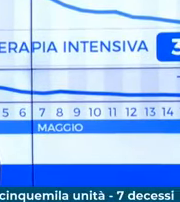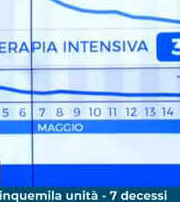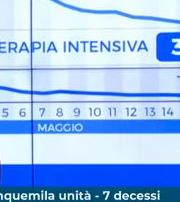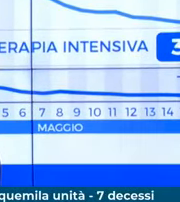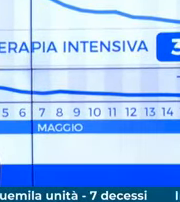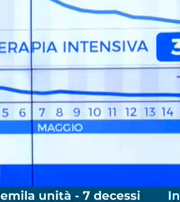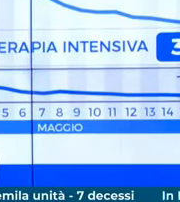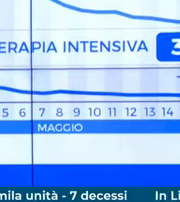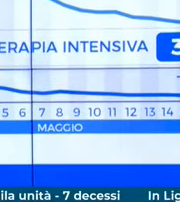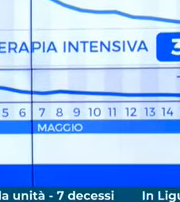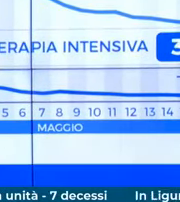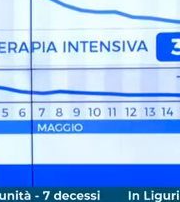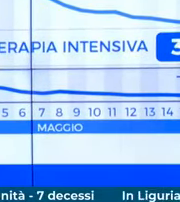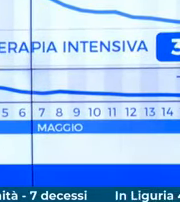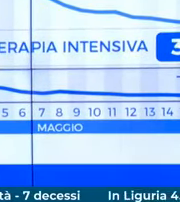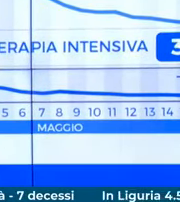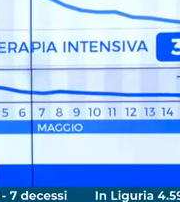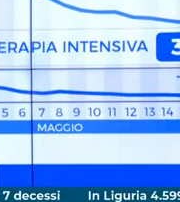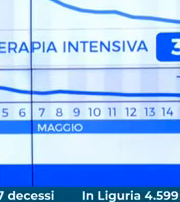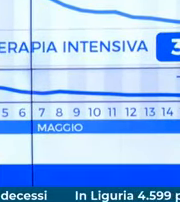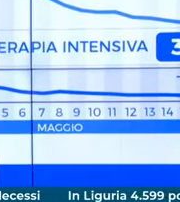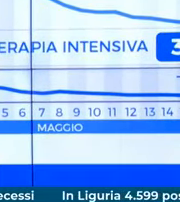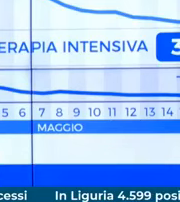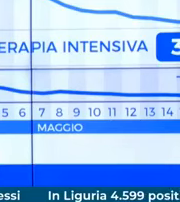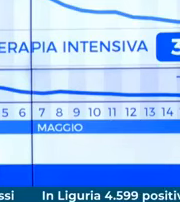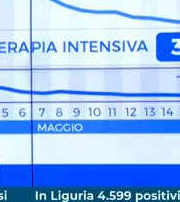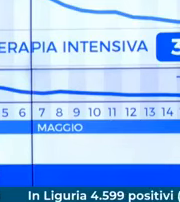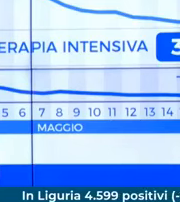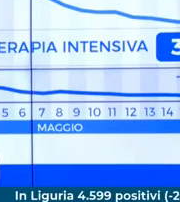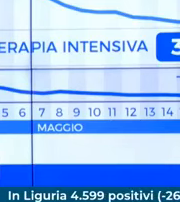test effettuati, parlo di test molecolari, salgono a